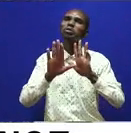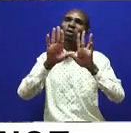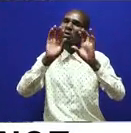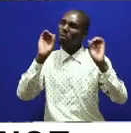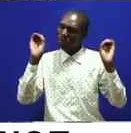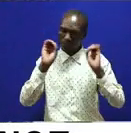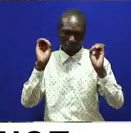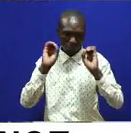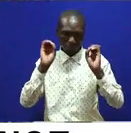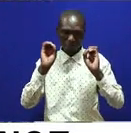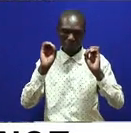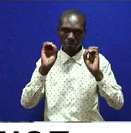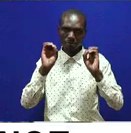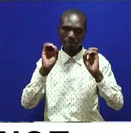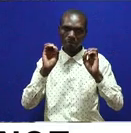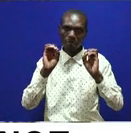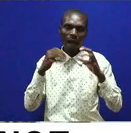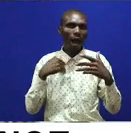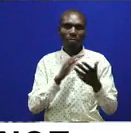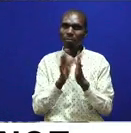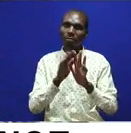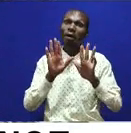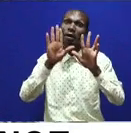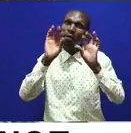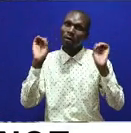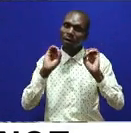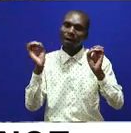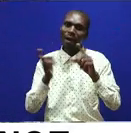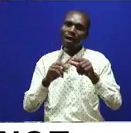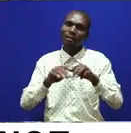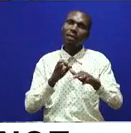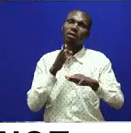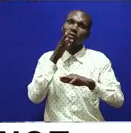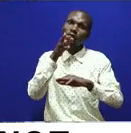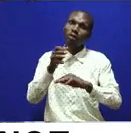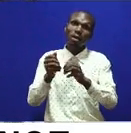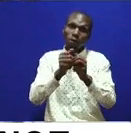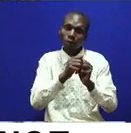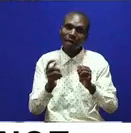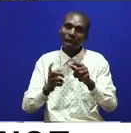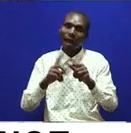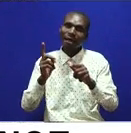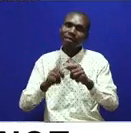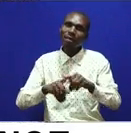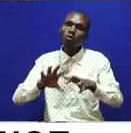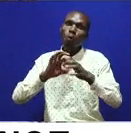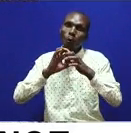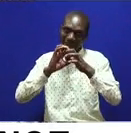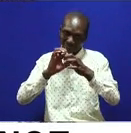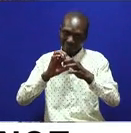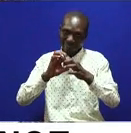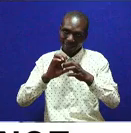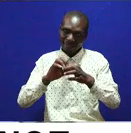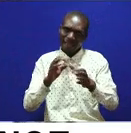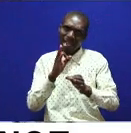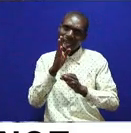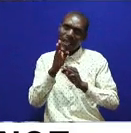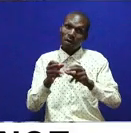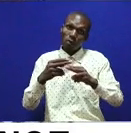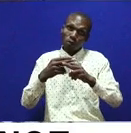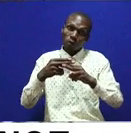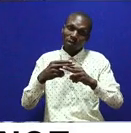acha? Akuna acha. So tuende mbele pamoja. Tuweze kuunite. Kama karibuni